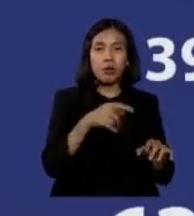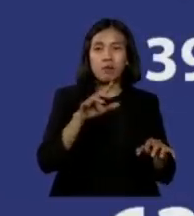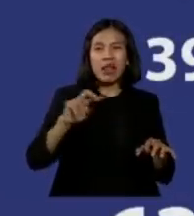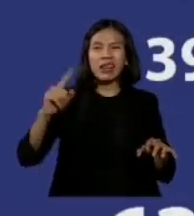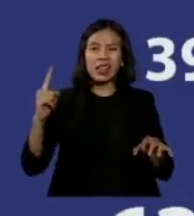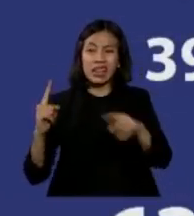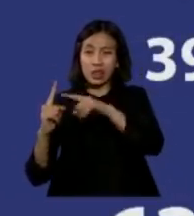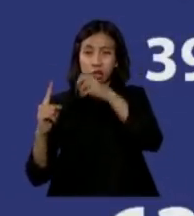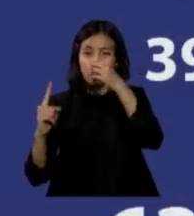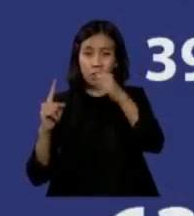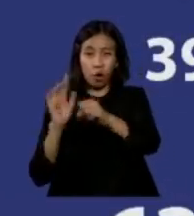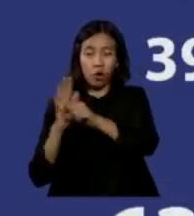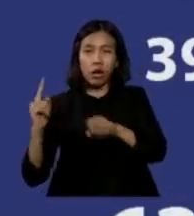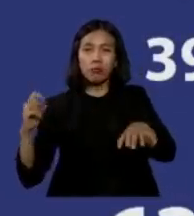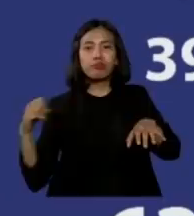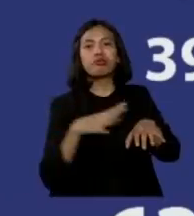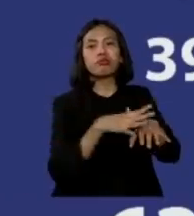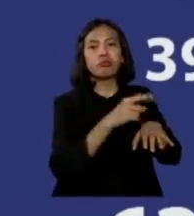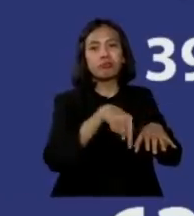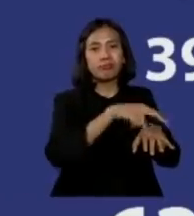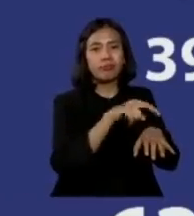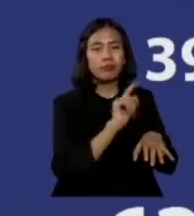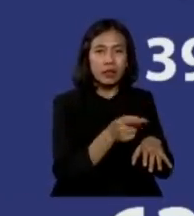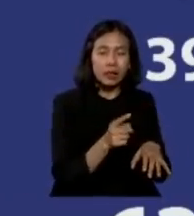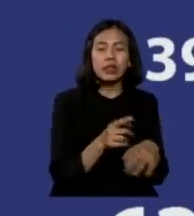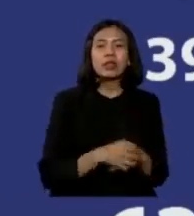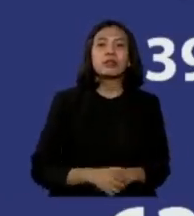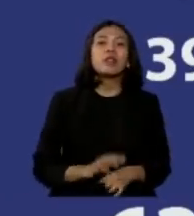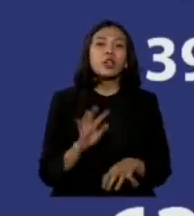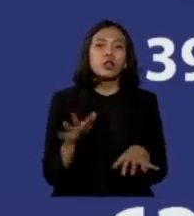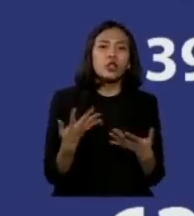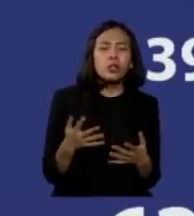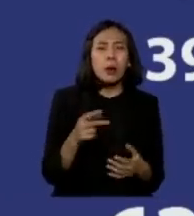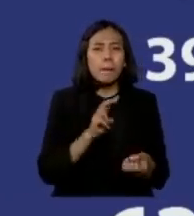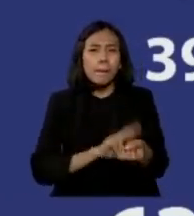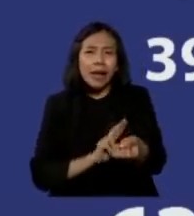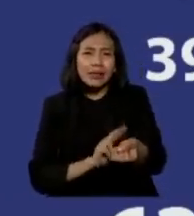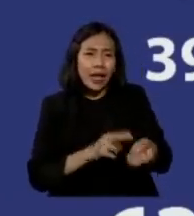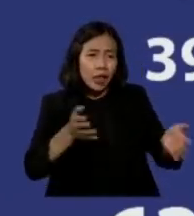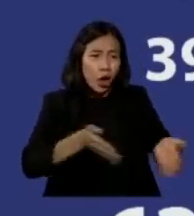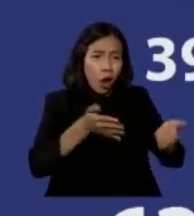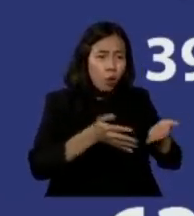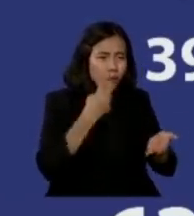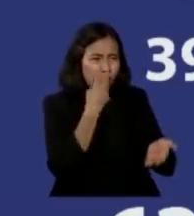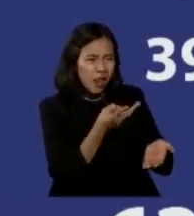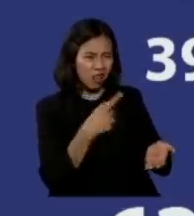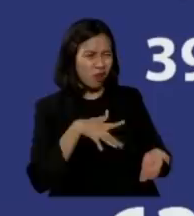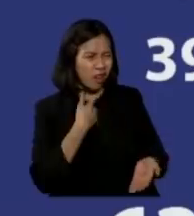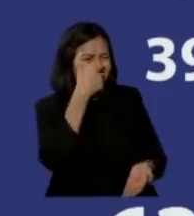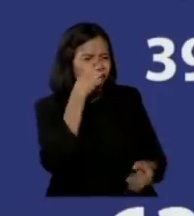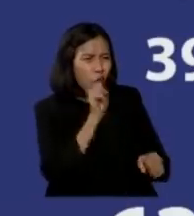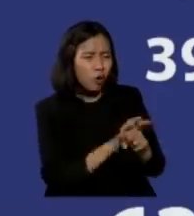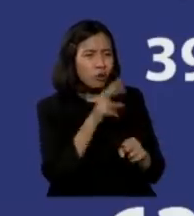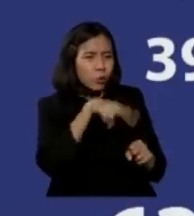dan kita juga harus mengejar untuk memastikan kembali Apakah pasien yang kita rawat dengan gejala kofit